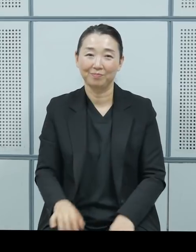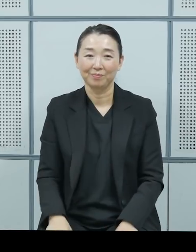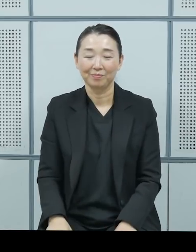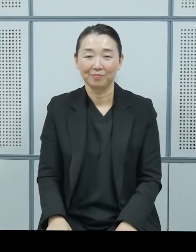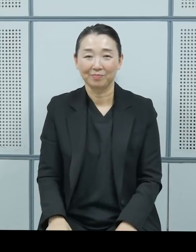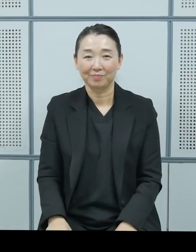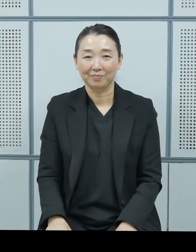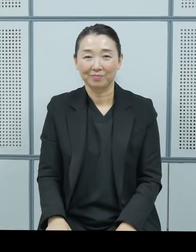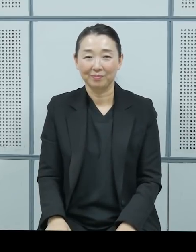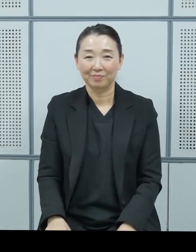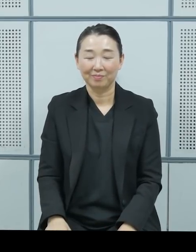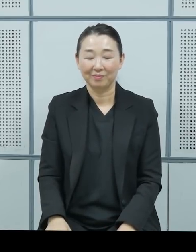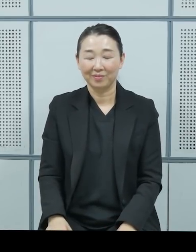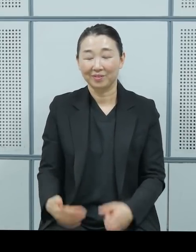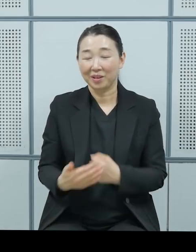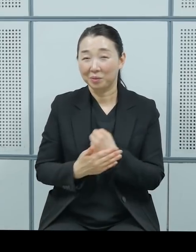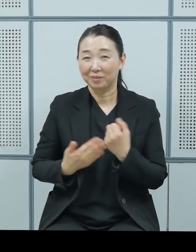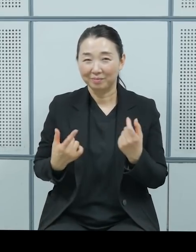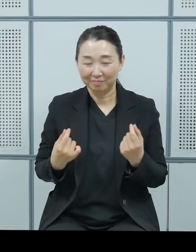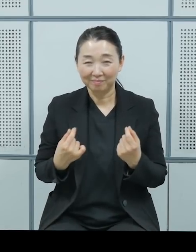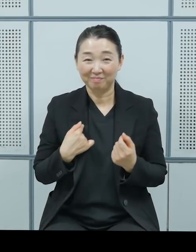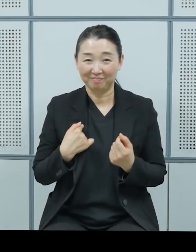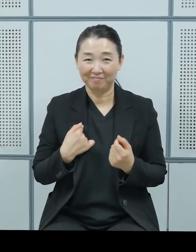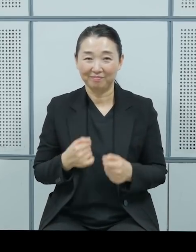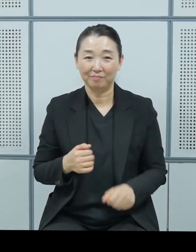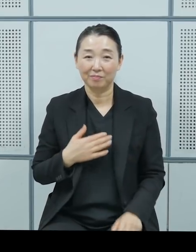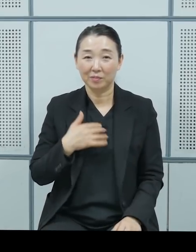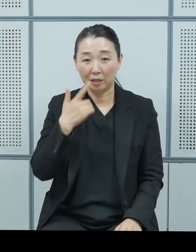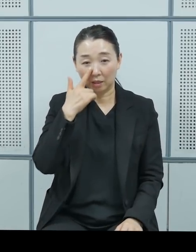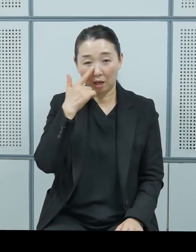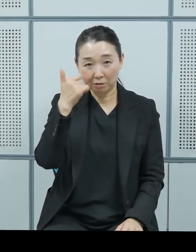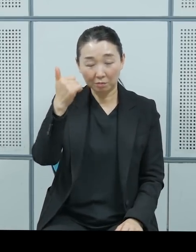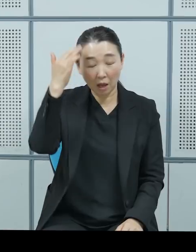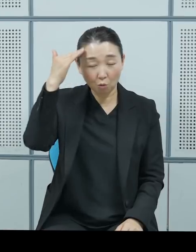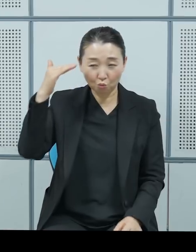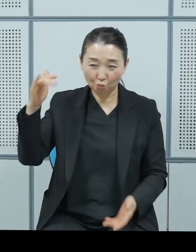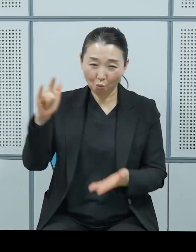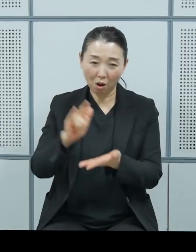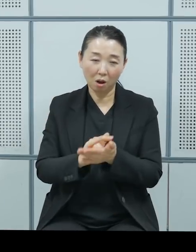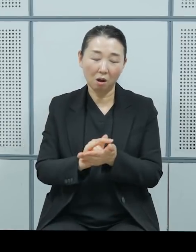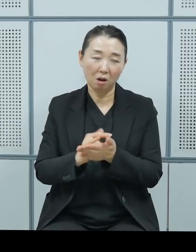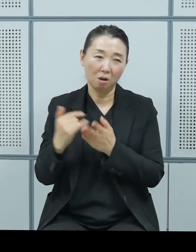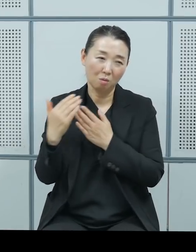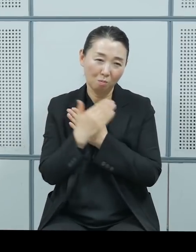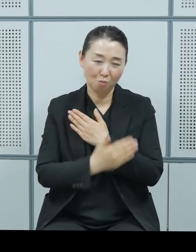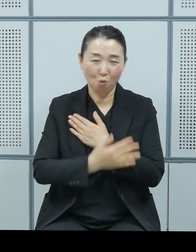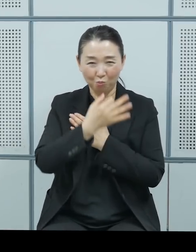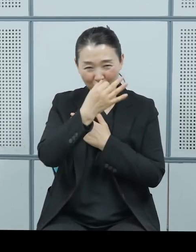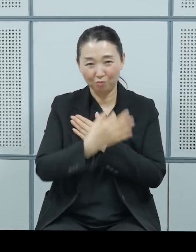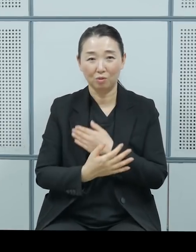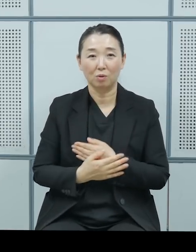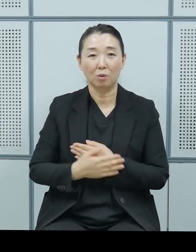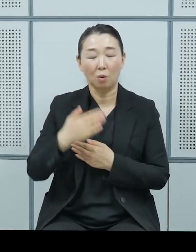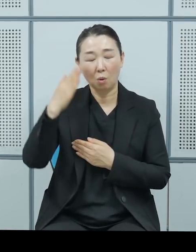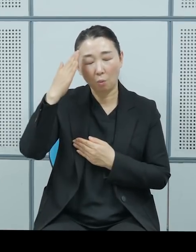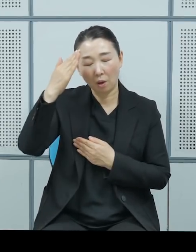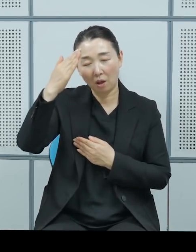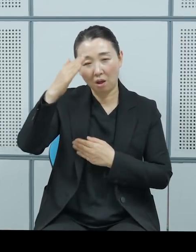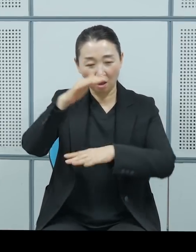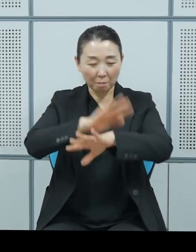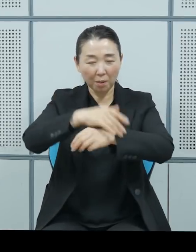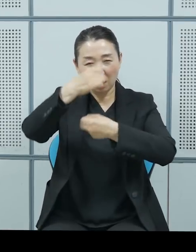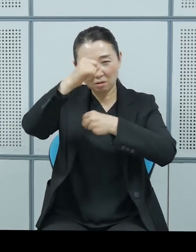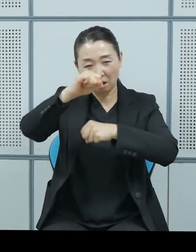들었습니다. 네. 뭐 저도 비슷한 은혜를 받았는데요. 사실 저희 아버님도 이제 한국으로 오셔서 굉장히 몸이 불편하세요. 지금 팔 달리 거의 사용